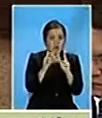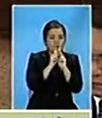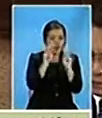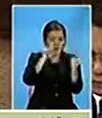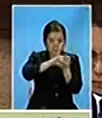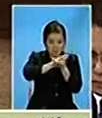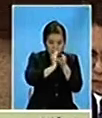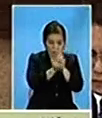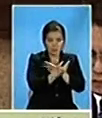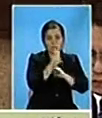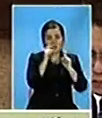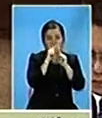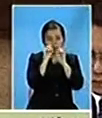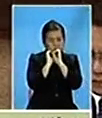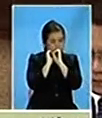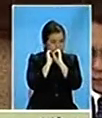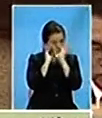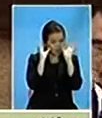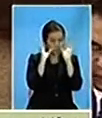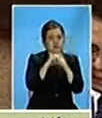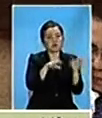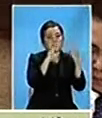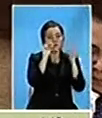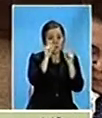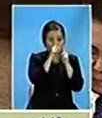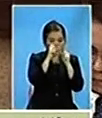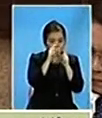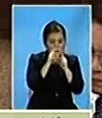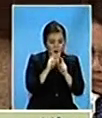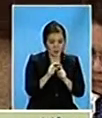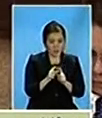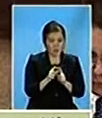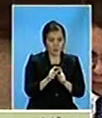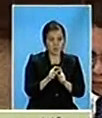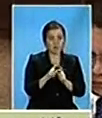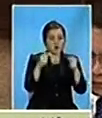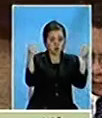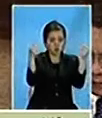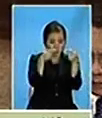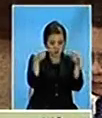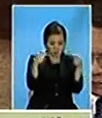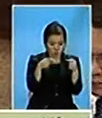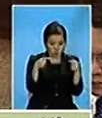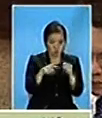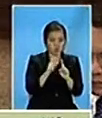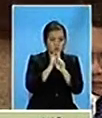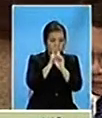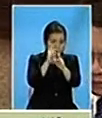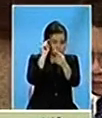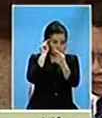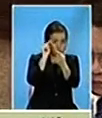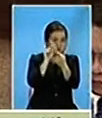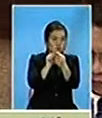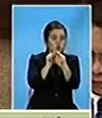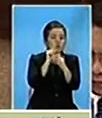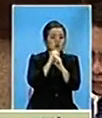คำจำกัดความที่ชัดเจนแล้วก็สอดคล้องกับหลักนิยมแล้วก็เป็นคำจำกัดความที่ตรงตามเจตรมของ